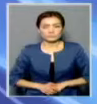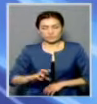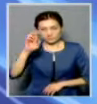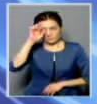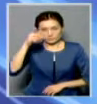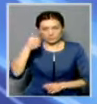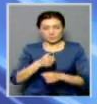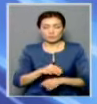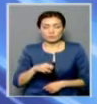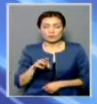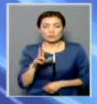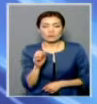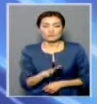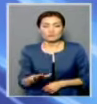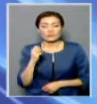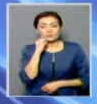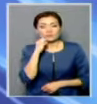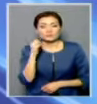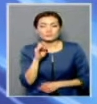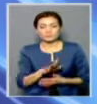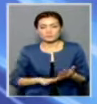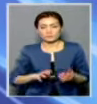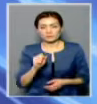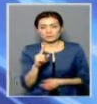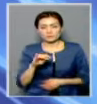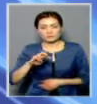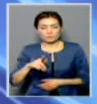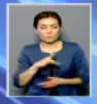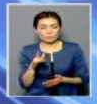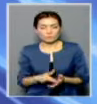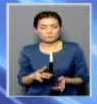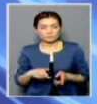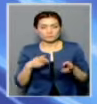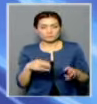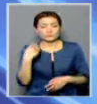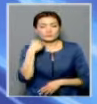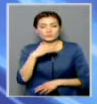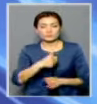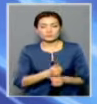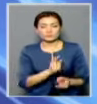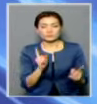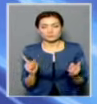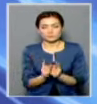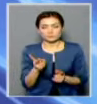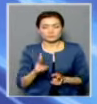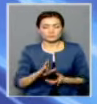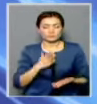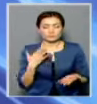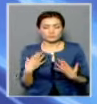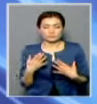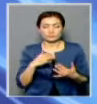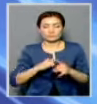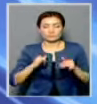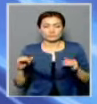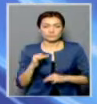Мемлекет басшысы Қасым Жомарт Тоқаев Мәскеуден кейін Қазан қаласына барды. Бауырлас Татарстанның президентімен жүздесіп, екі жақты қарым-қатынасты